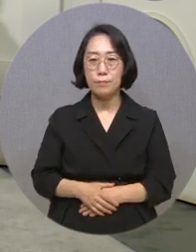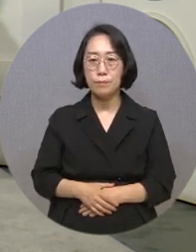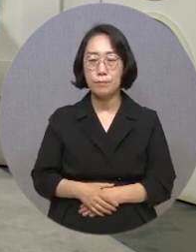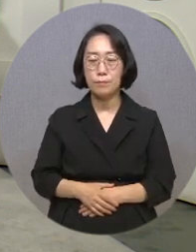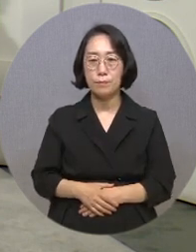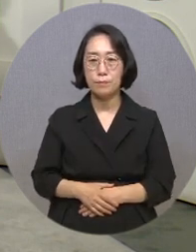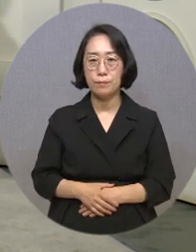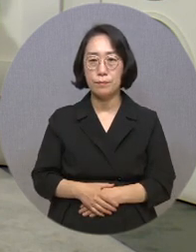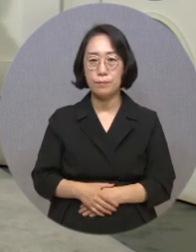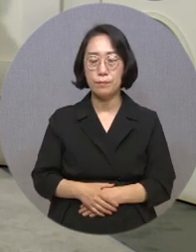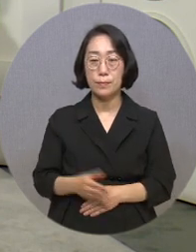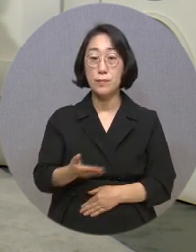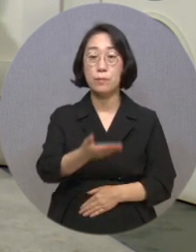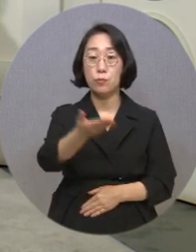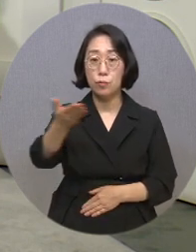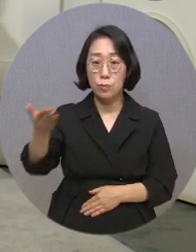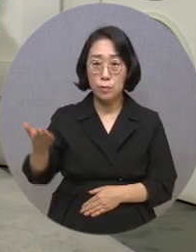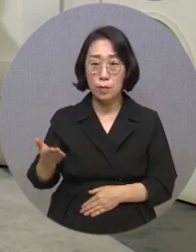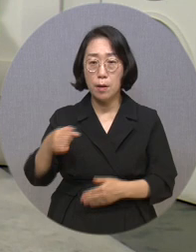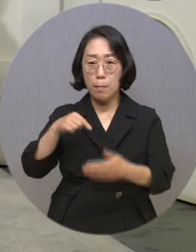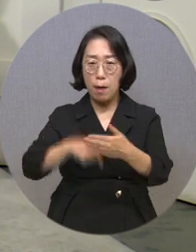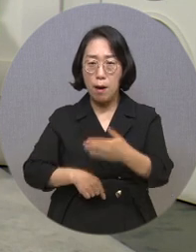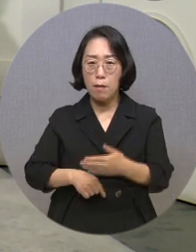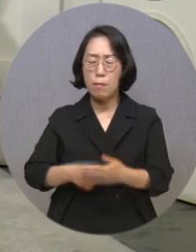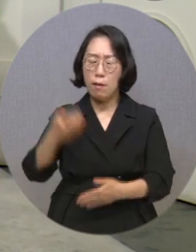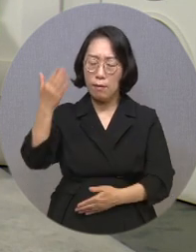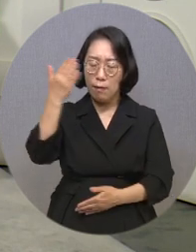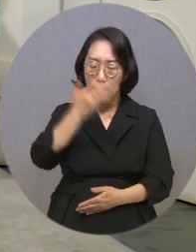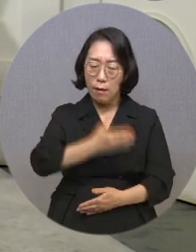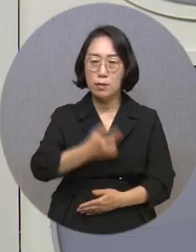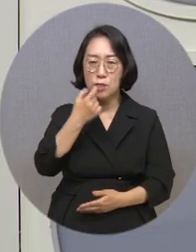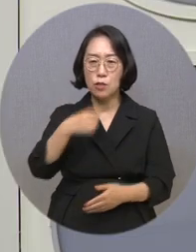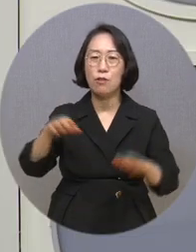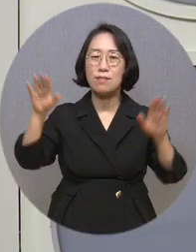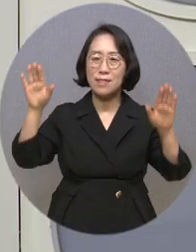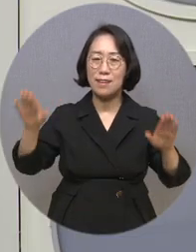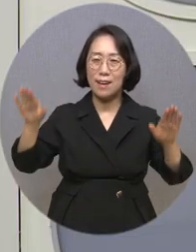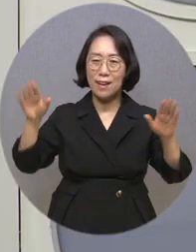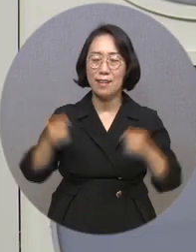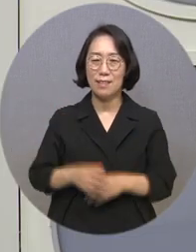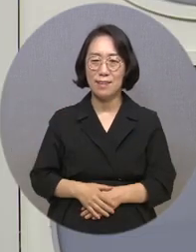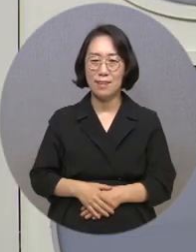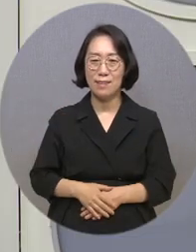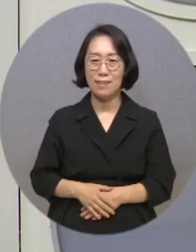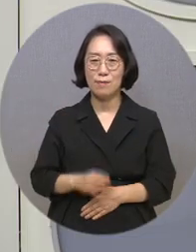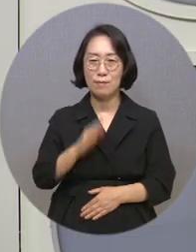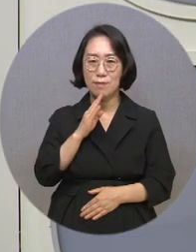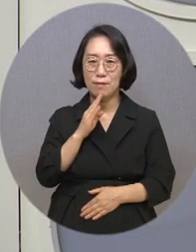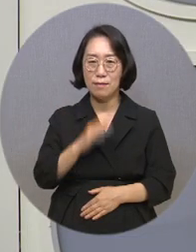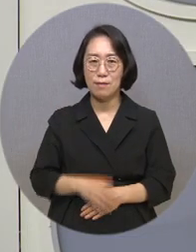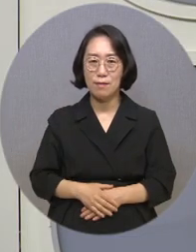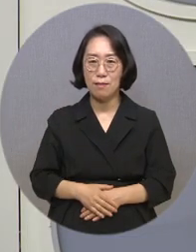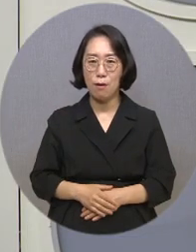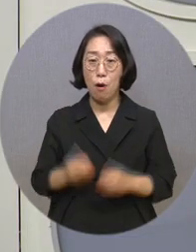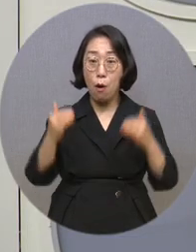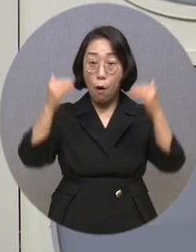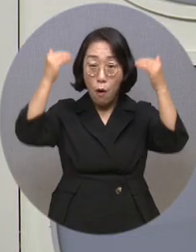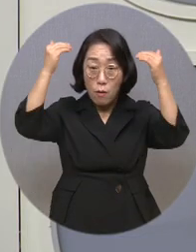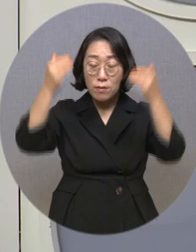근데 그분들이 천사예요. 제가 보기에는 그래요? 천사야. 아. 진짜 아주 어른인데도